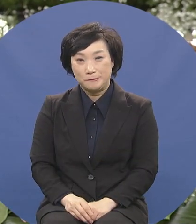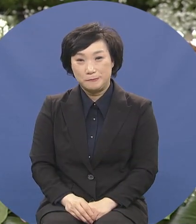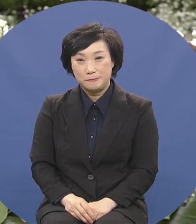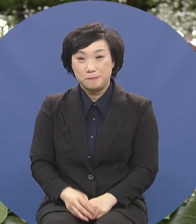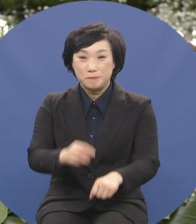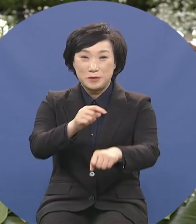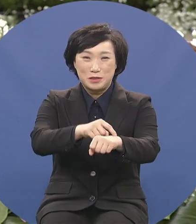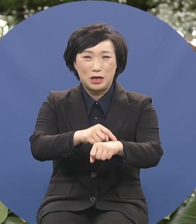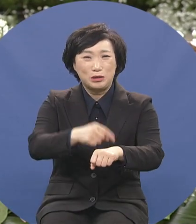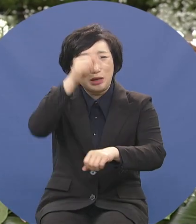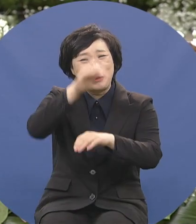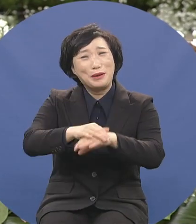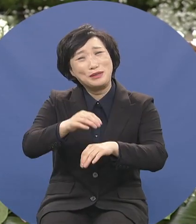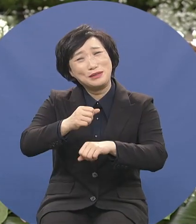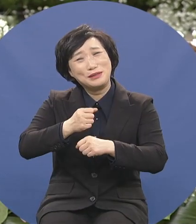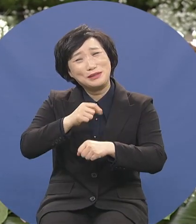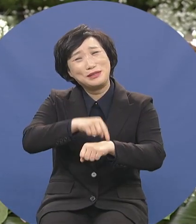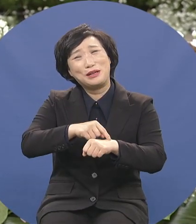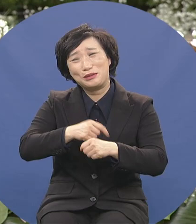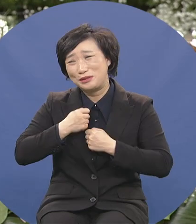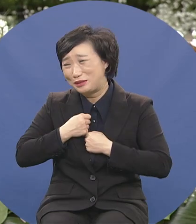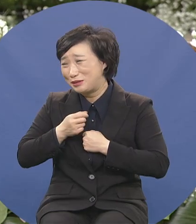시간도 못 지키잖아. 예배 시간